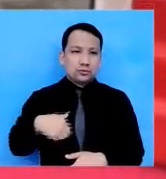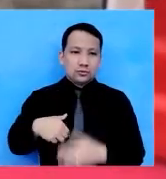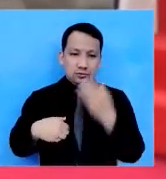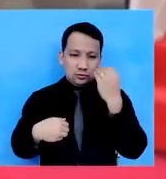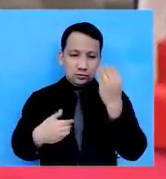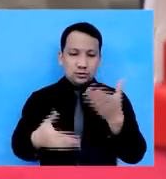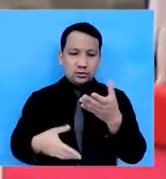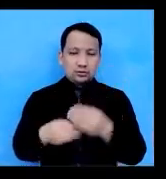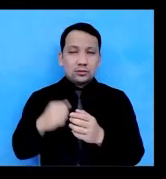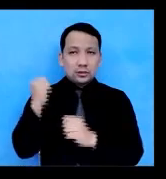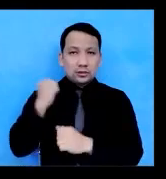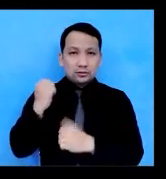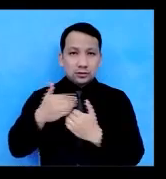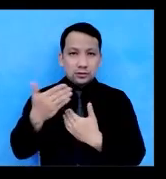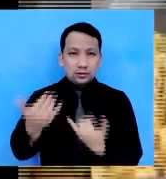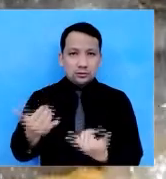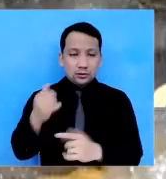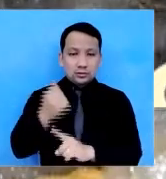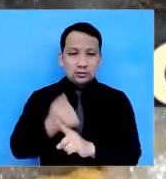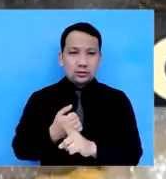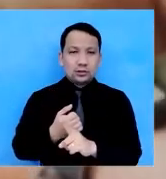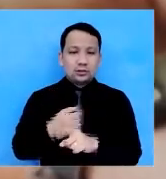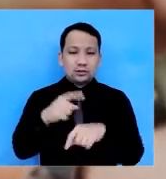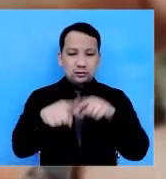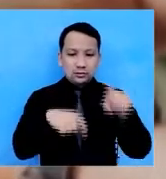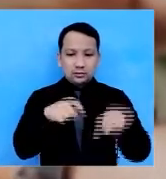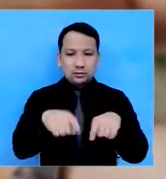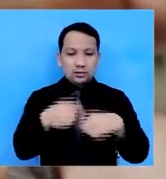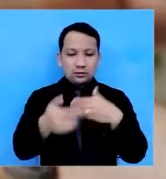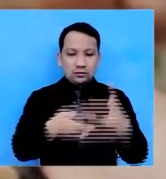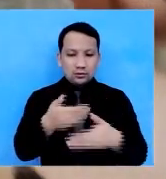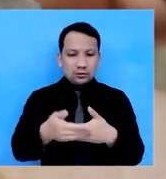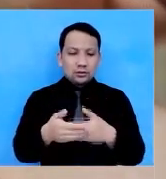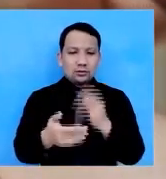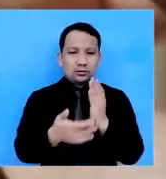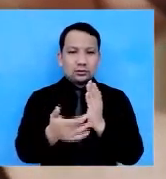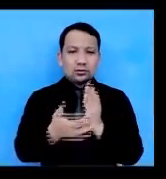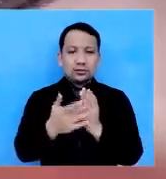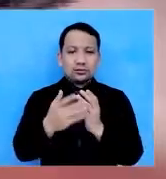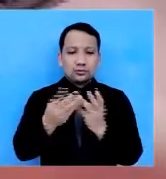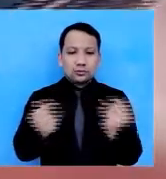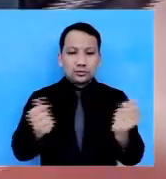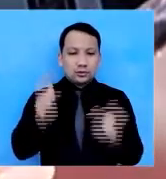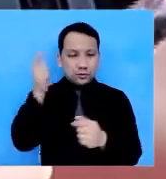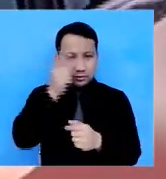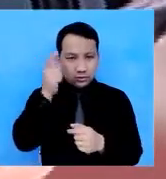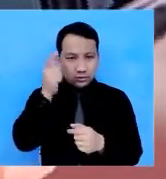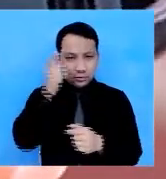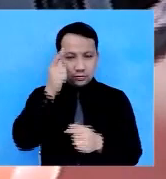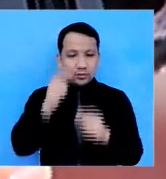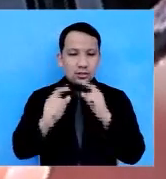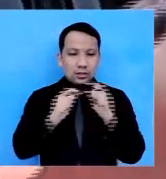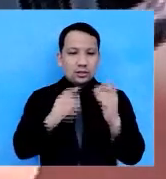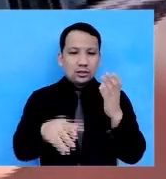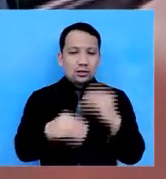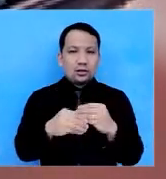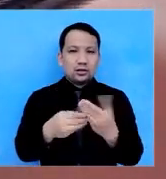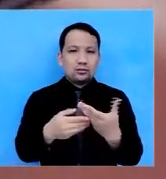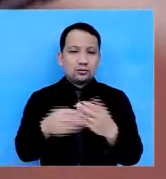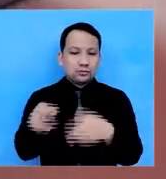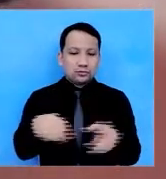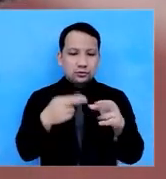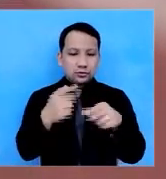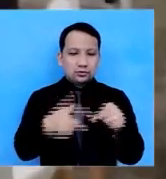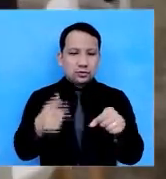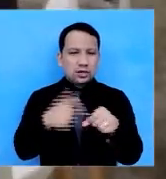negosyo sa bansa sa sektor ng mining, processing, digital solutions, logistics, telecommunications, renewable fuel at marami pang